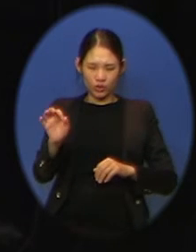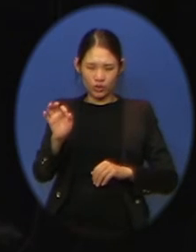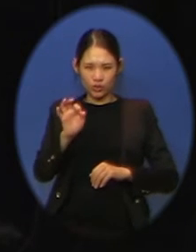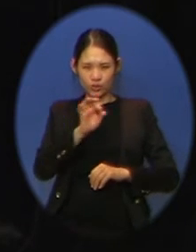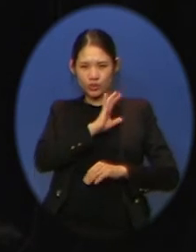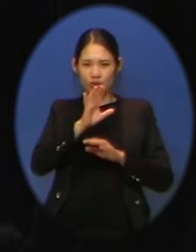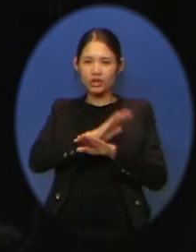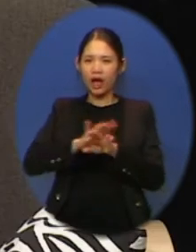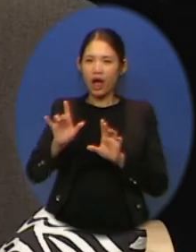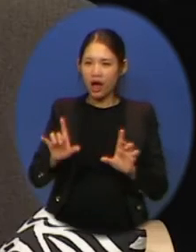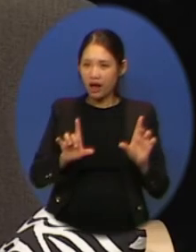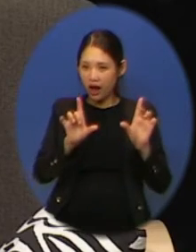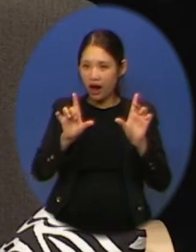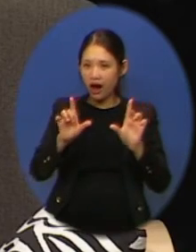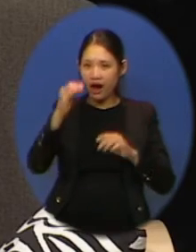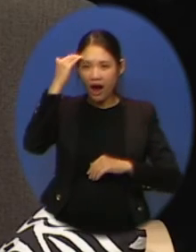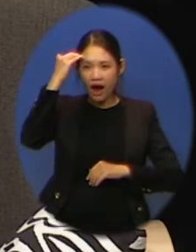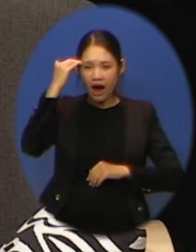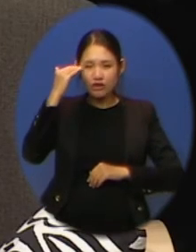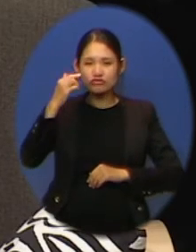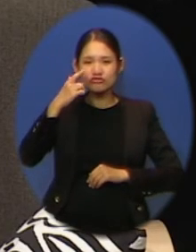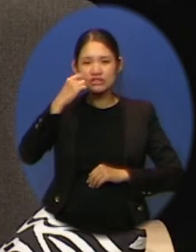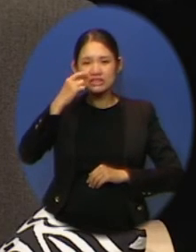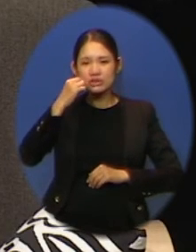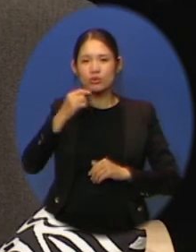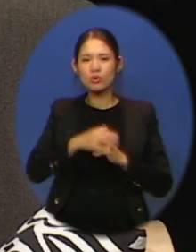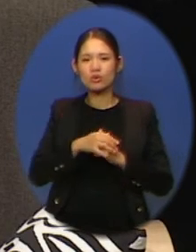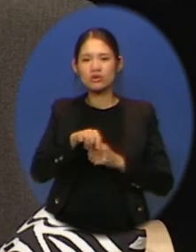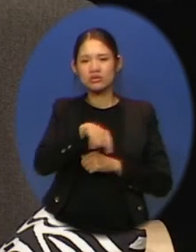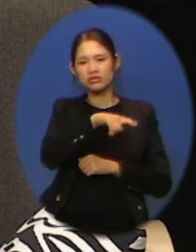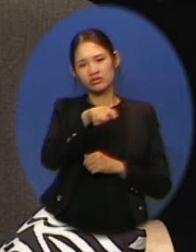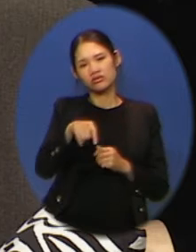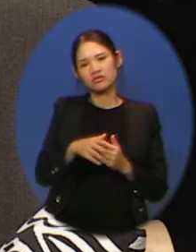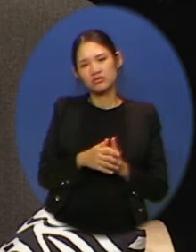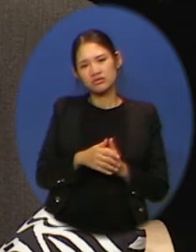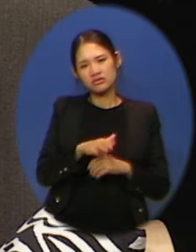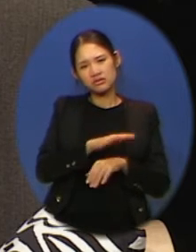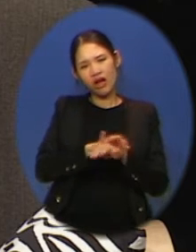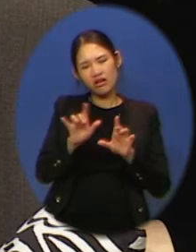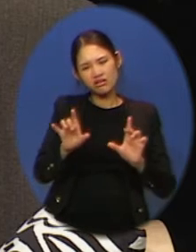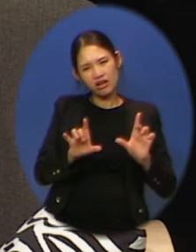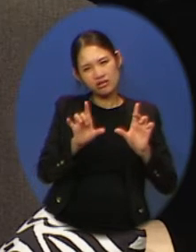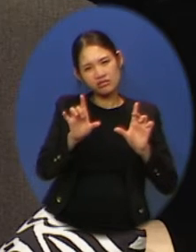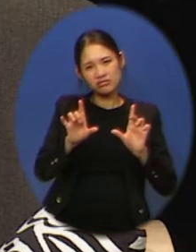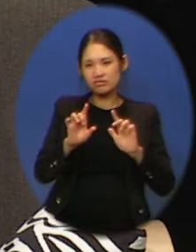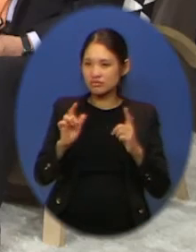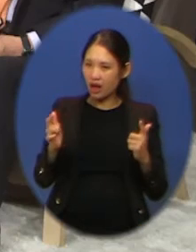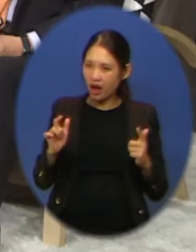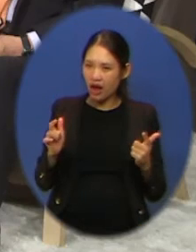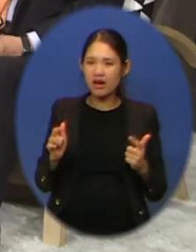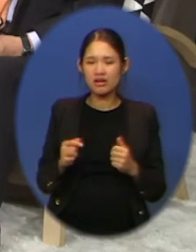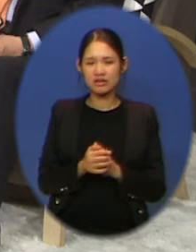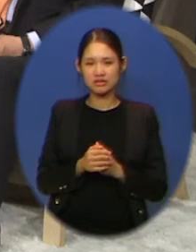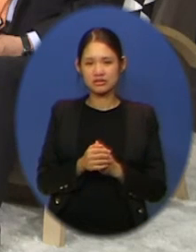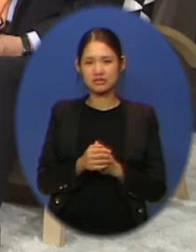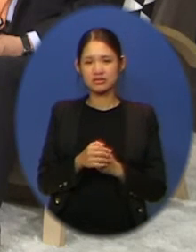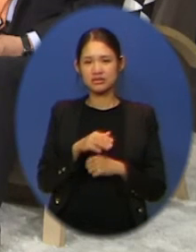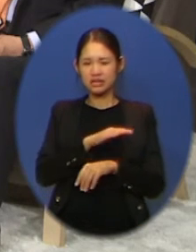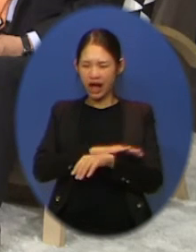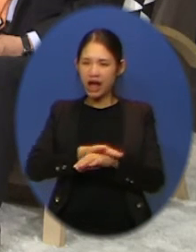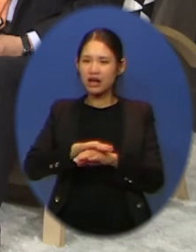한국과 일본하고요. 예. 예. 이렇게 잘 사는 나라가 사실은 잘 사는 게 아닌데 네. 잘 사는